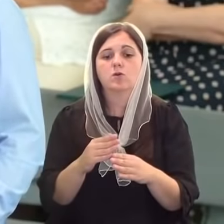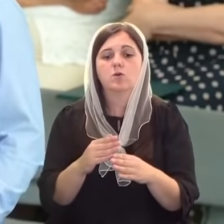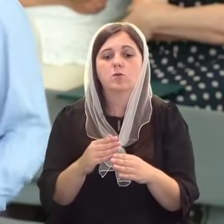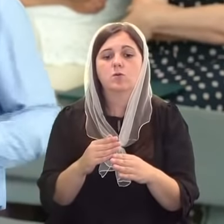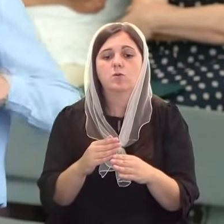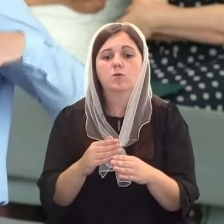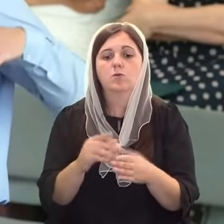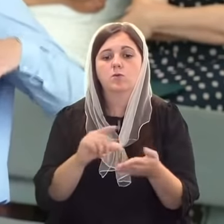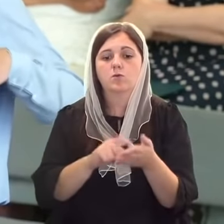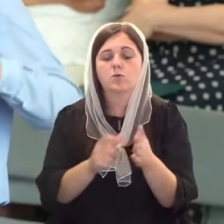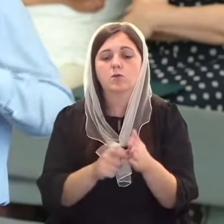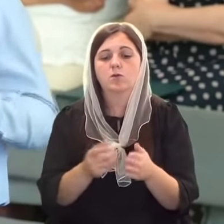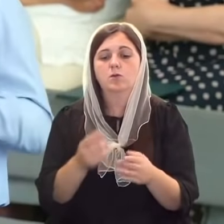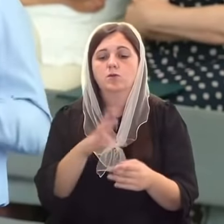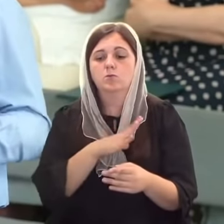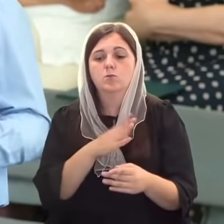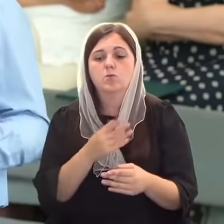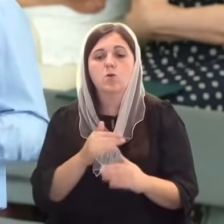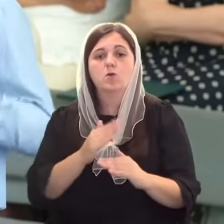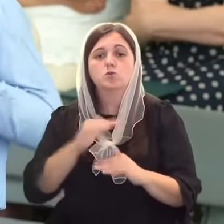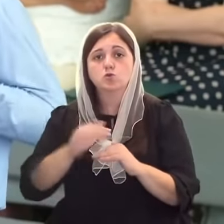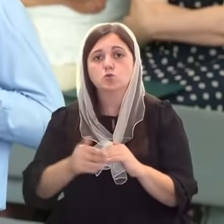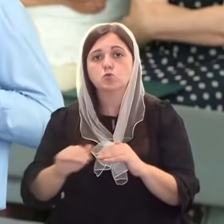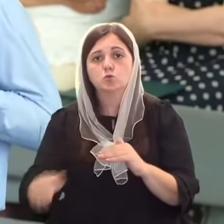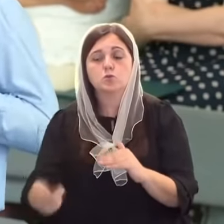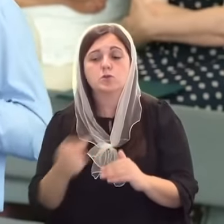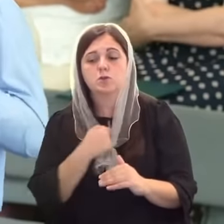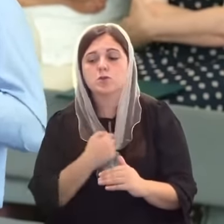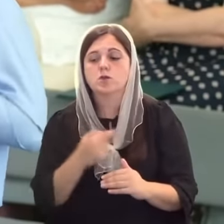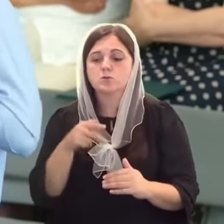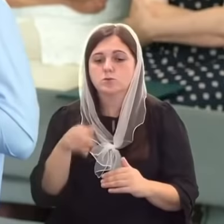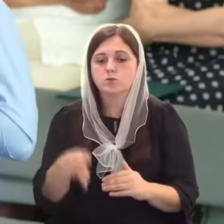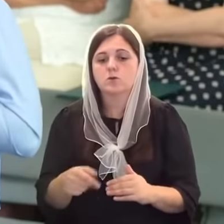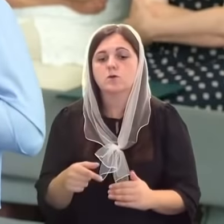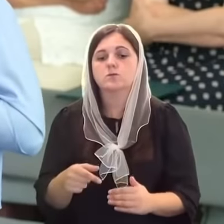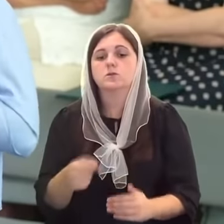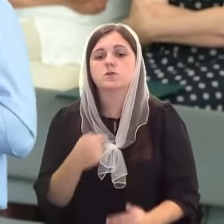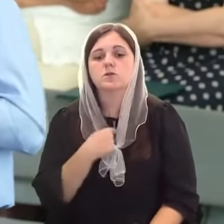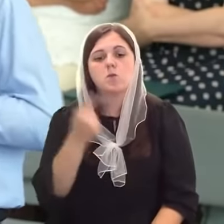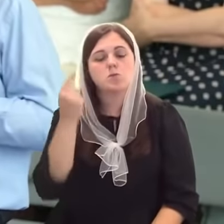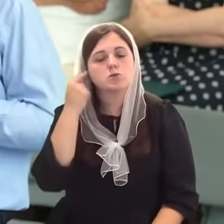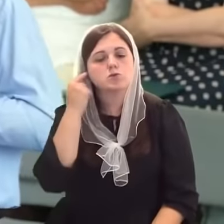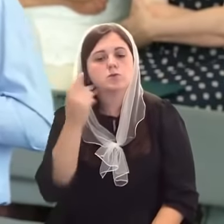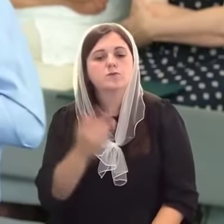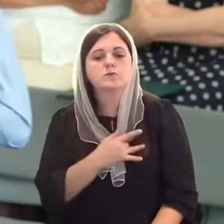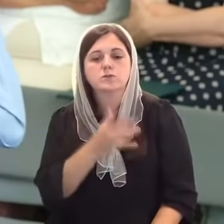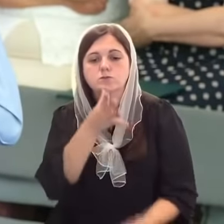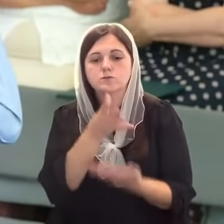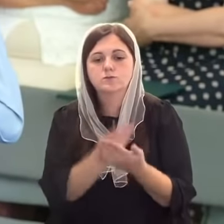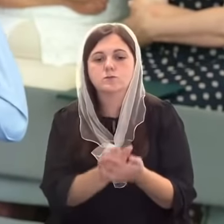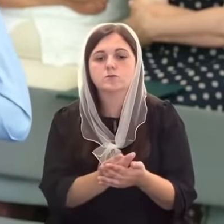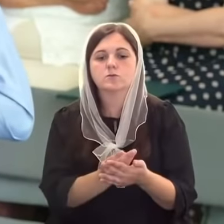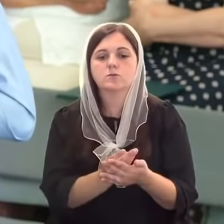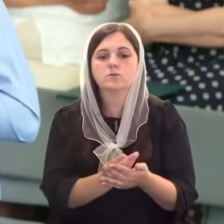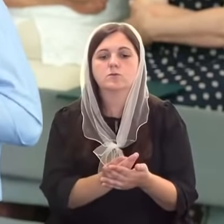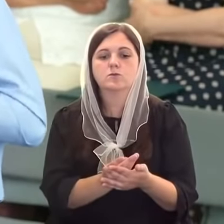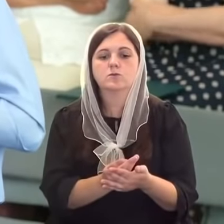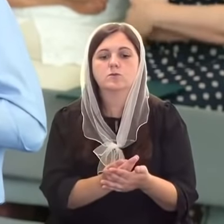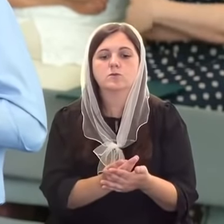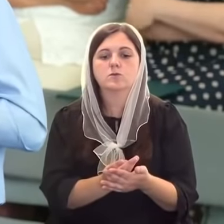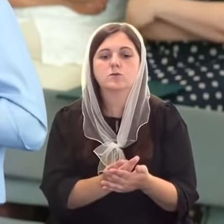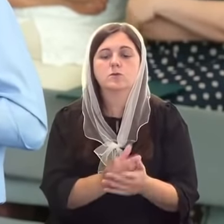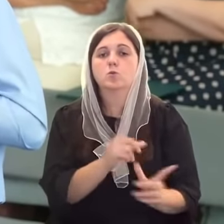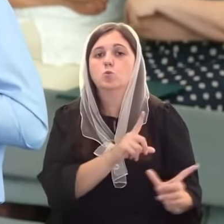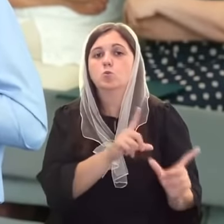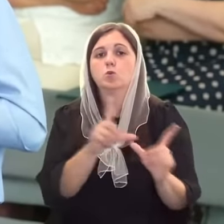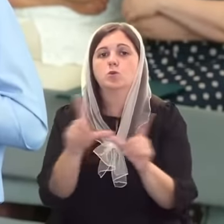ступеньки. И когда мы спускались по этим ступенькам, я отчетливо услышал в сердце своем: